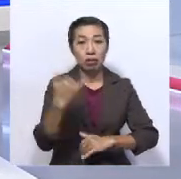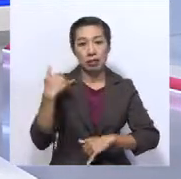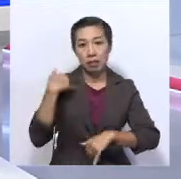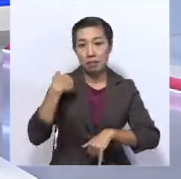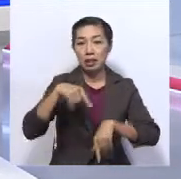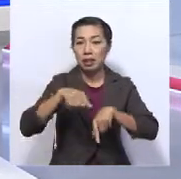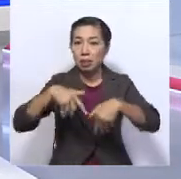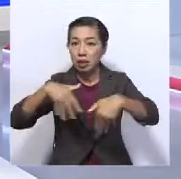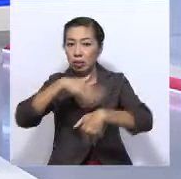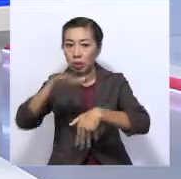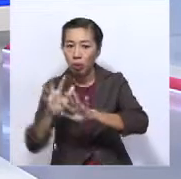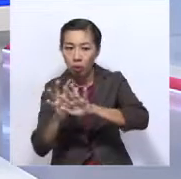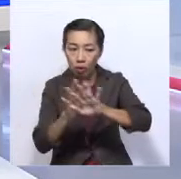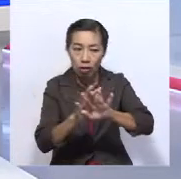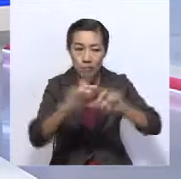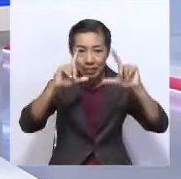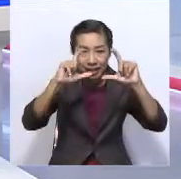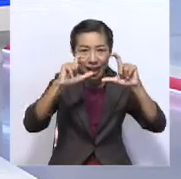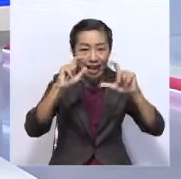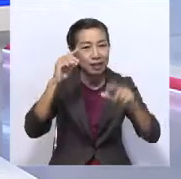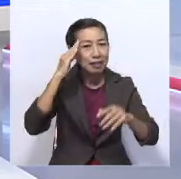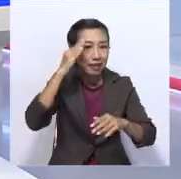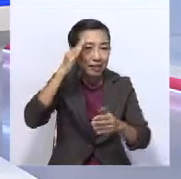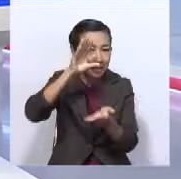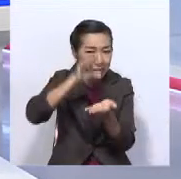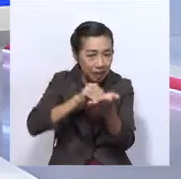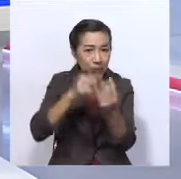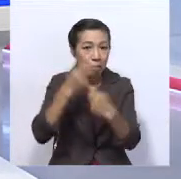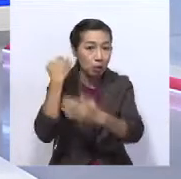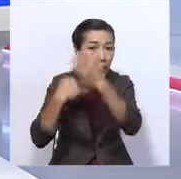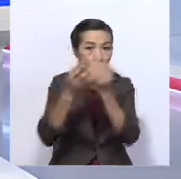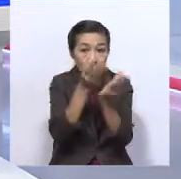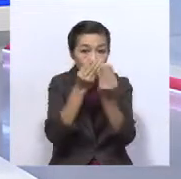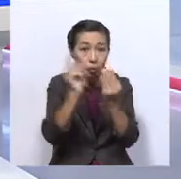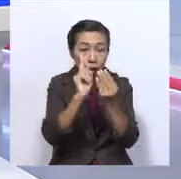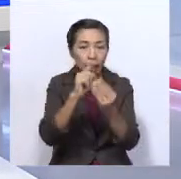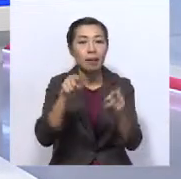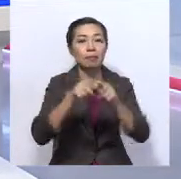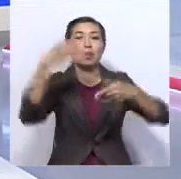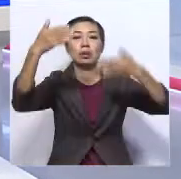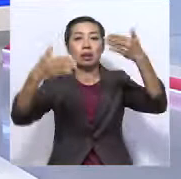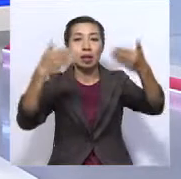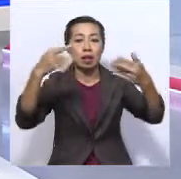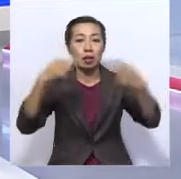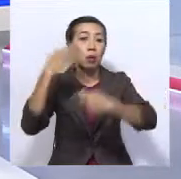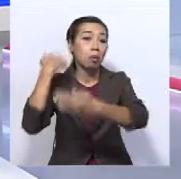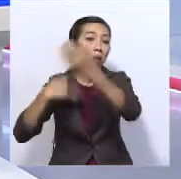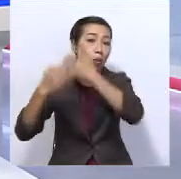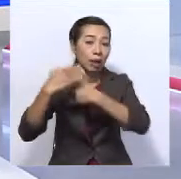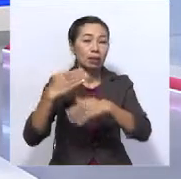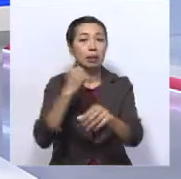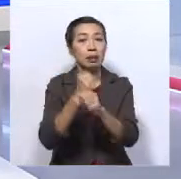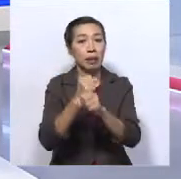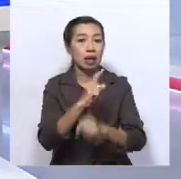แสดงที่ประชาชนต่างพากันไปเก็บภาพความประทับใจและเรียนรู้ประวัติศาสตร์ชาติไทยก็คือบริเวณนิทรรศการพระราชประวัติและพระราชก